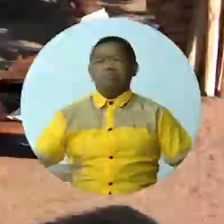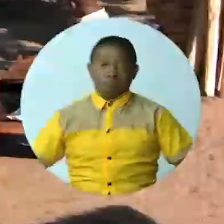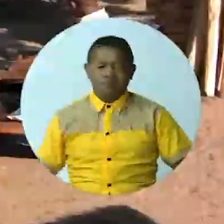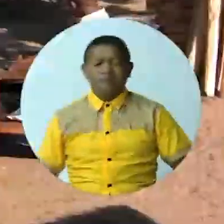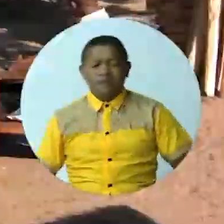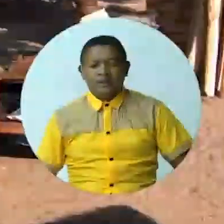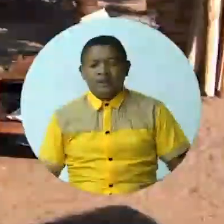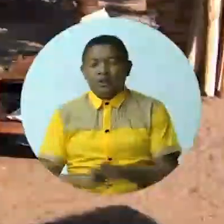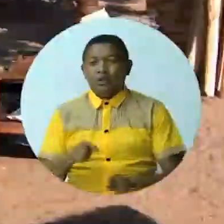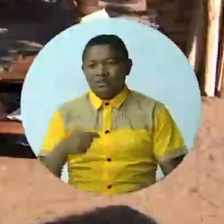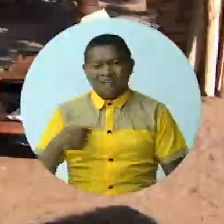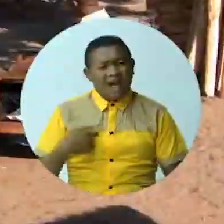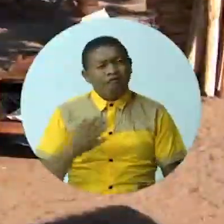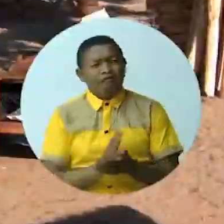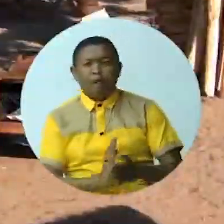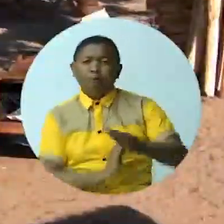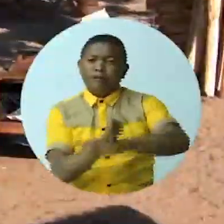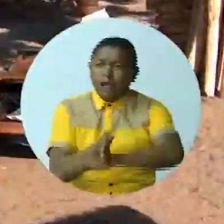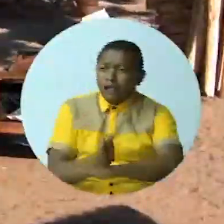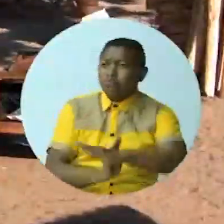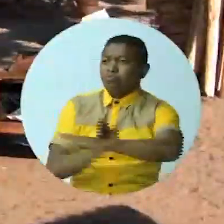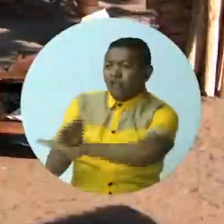tety an'ireo districta